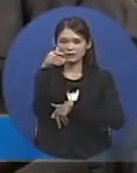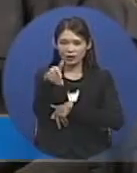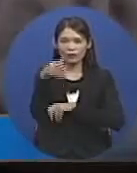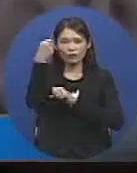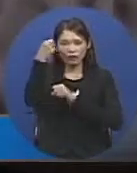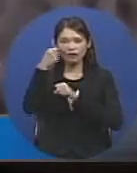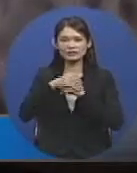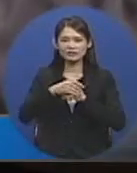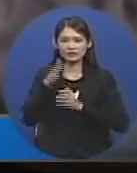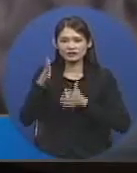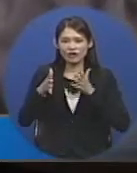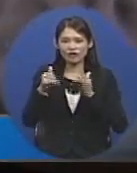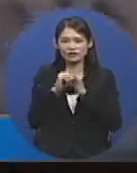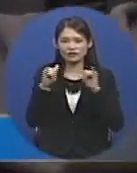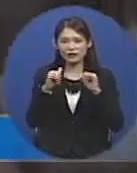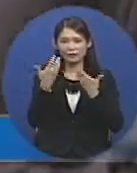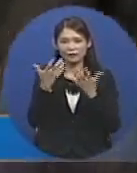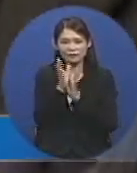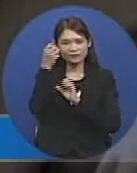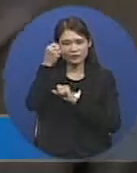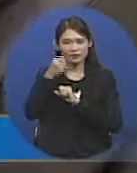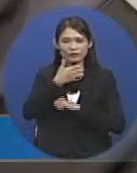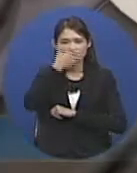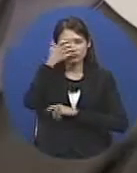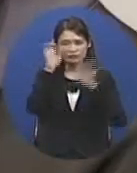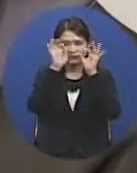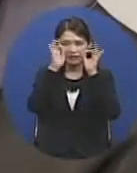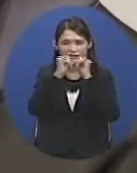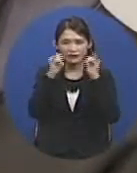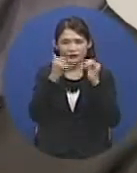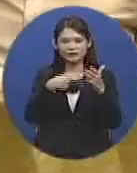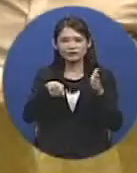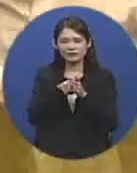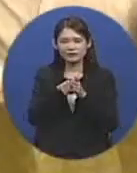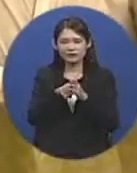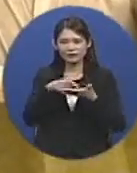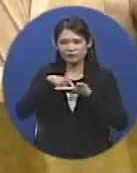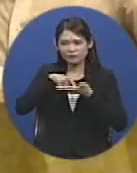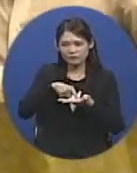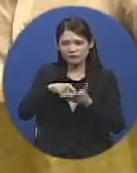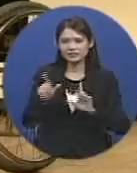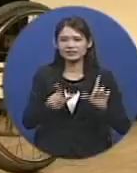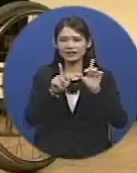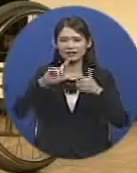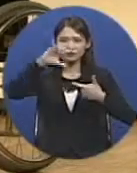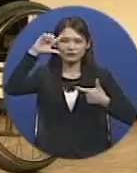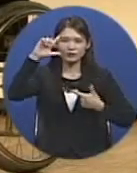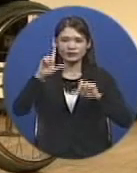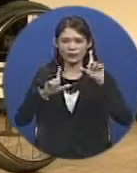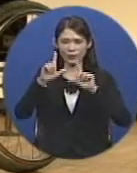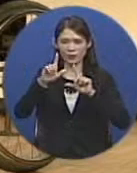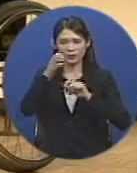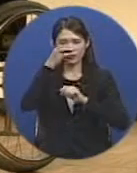연극단인 극단 서툰 사람들이 꿈을 찾는 사람들을 연기해 어떤 상황에도 꿋꿋이 살아가는 주인공의 모습을 그려